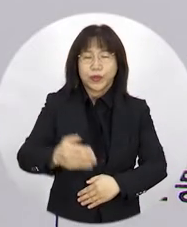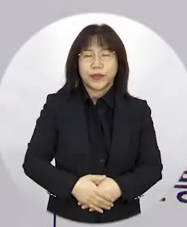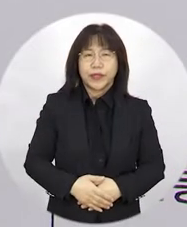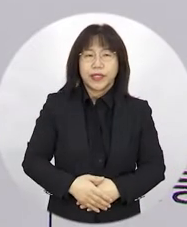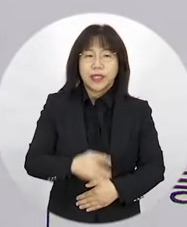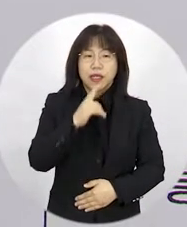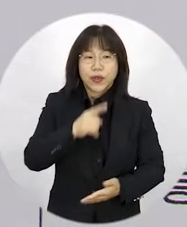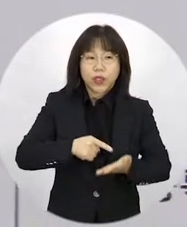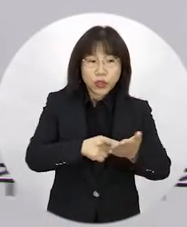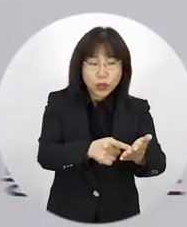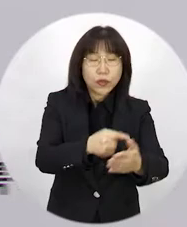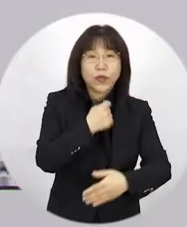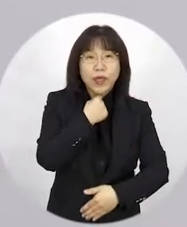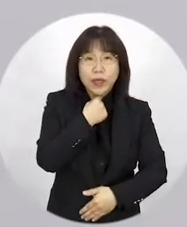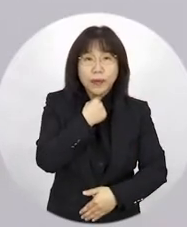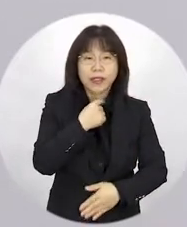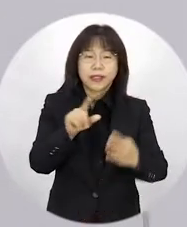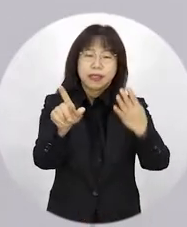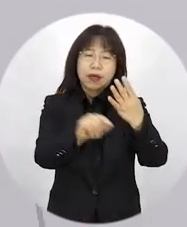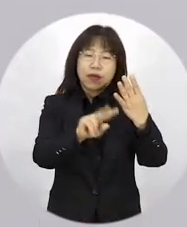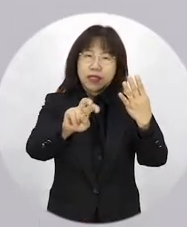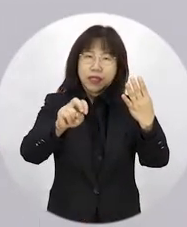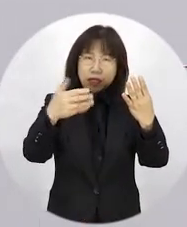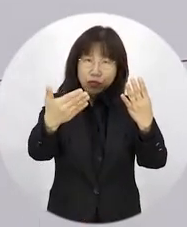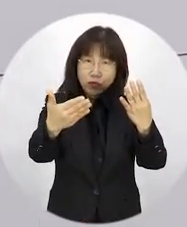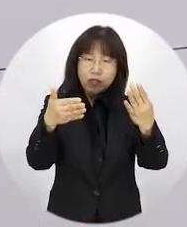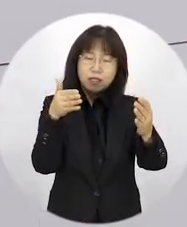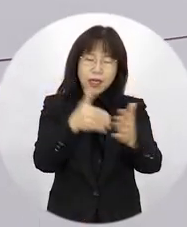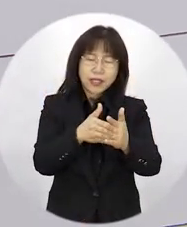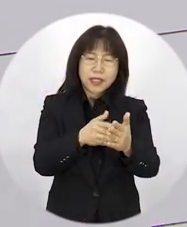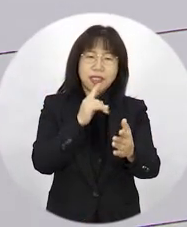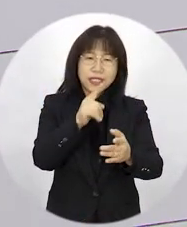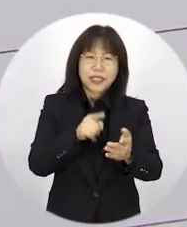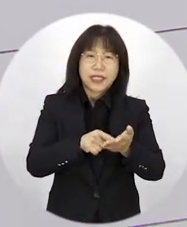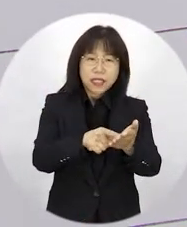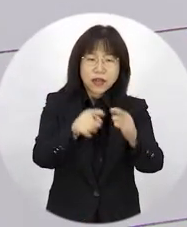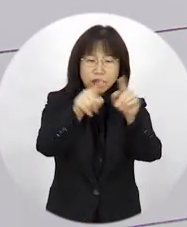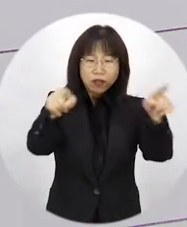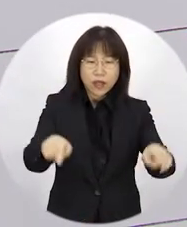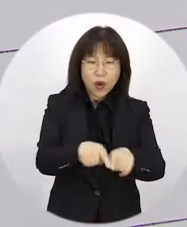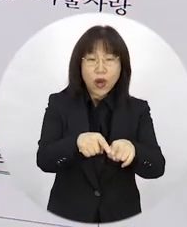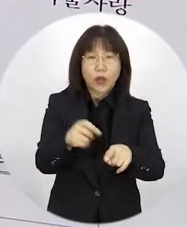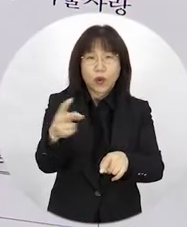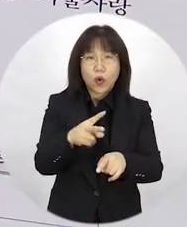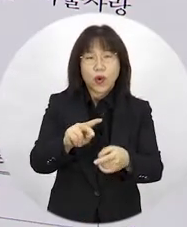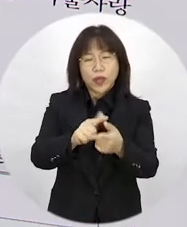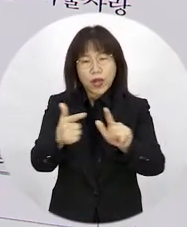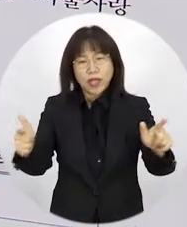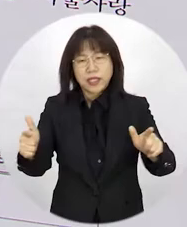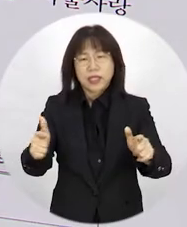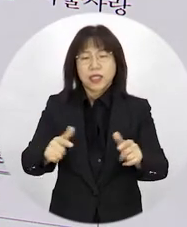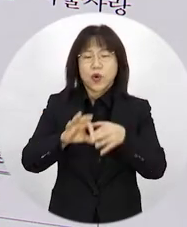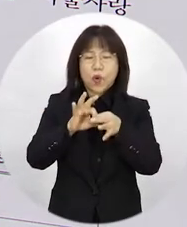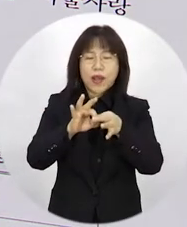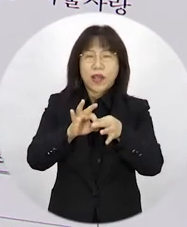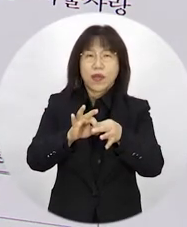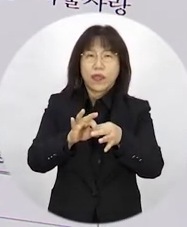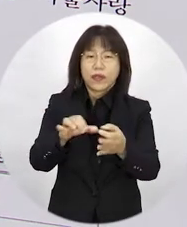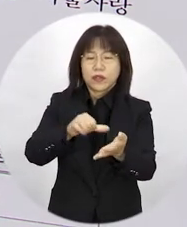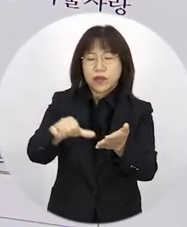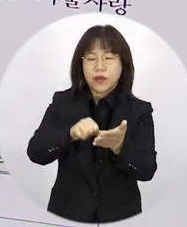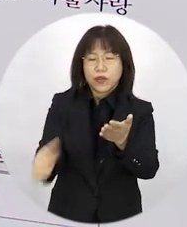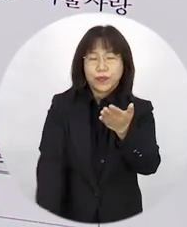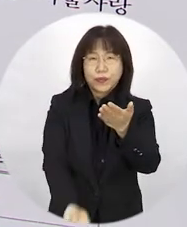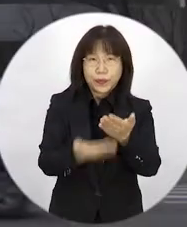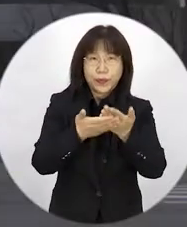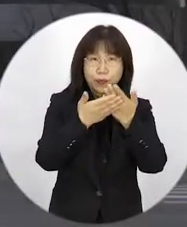임대인입니다. 지원 신청을 원하는 임대인은 오는 4월 29일까지 신청서와 함께 상생협약서, 임대차